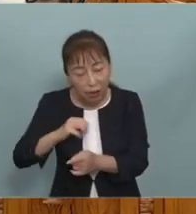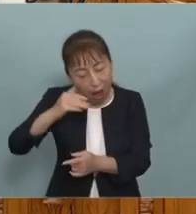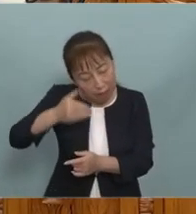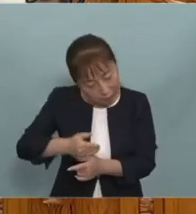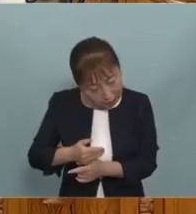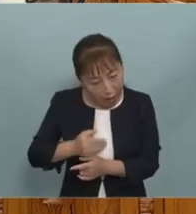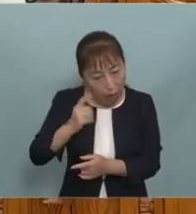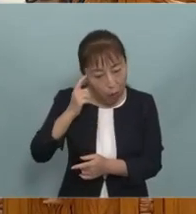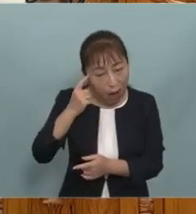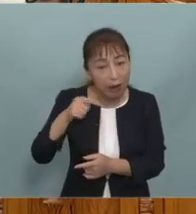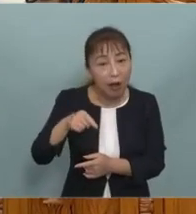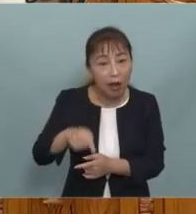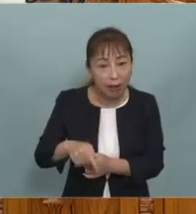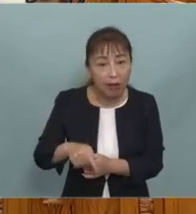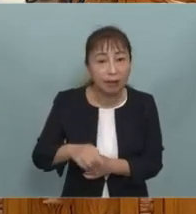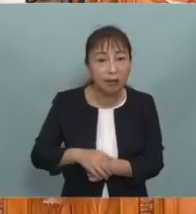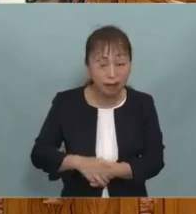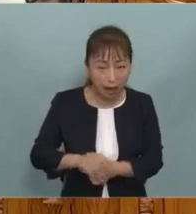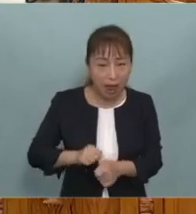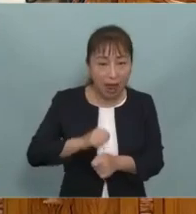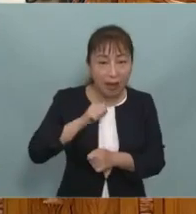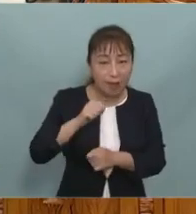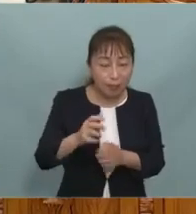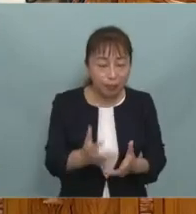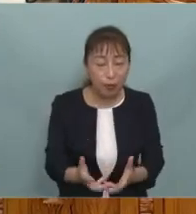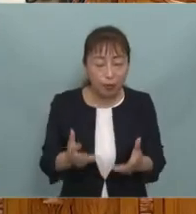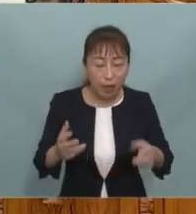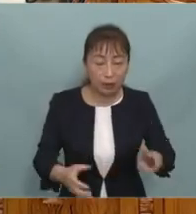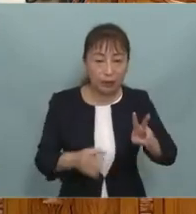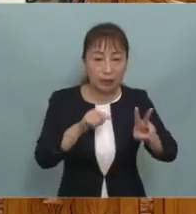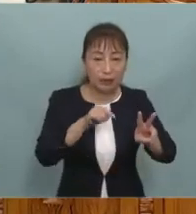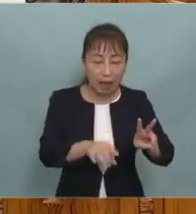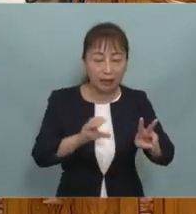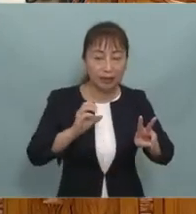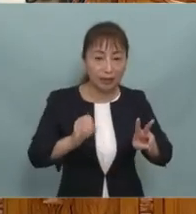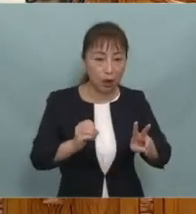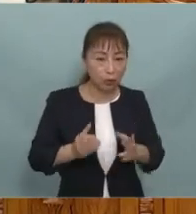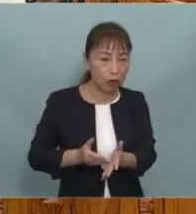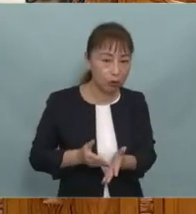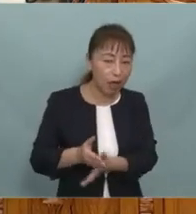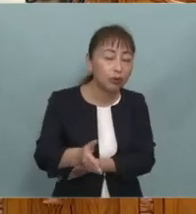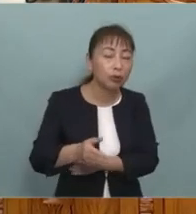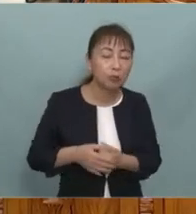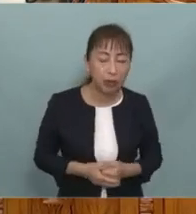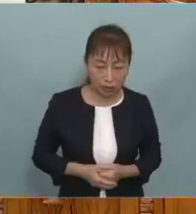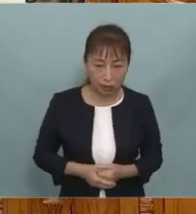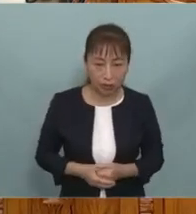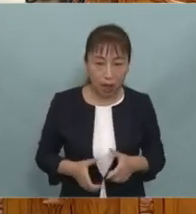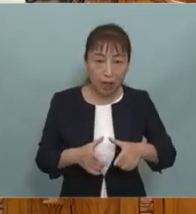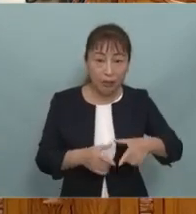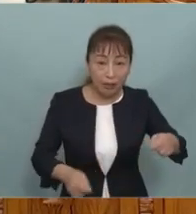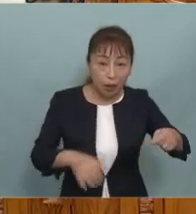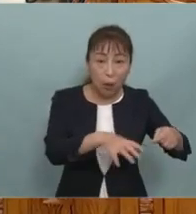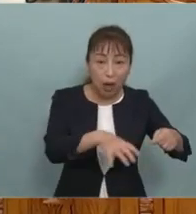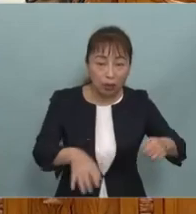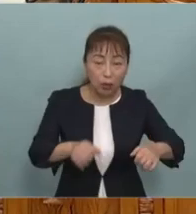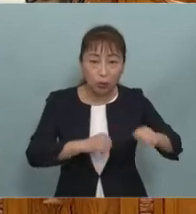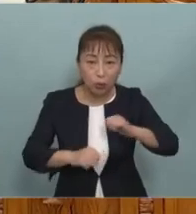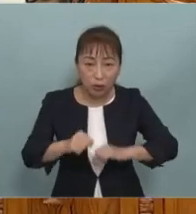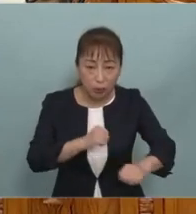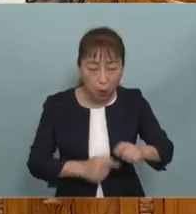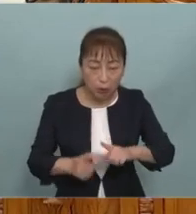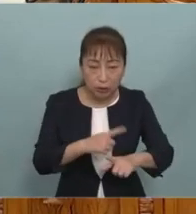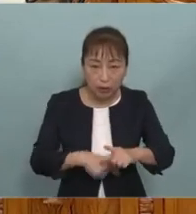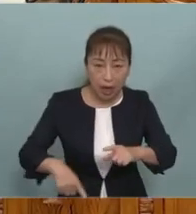創生2.0として再起動させます全国各地の取り組みを一層協力